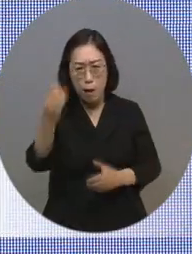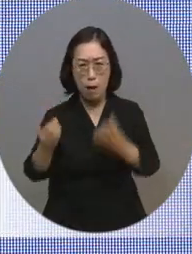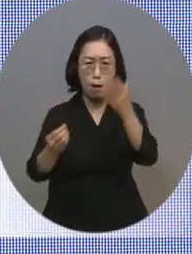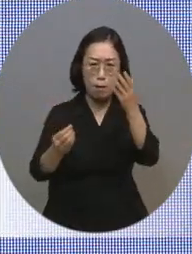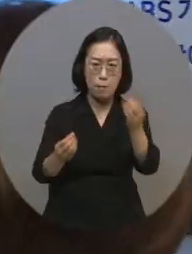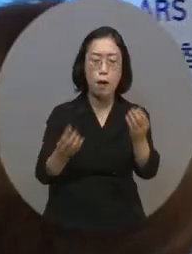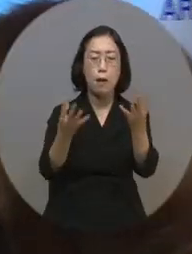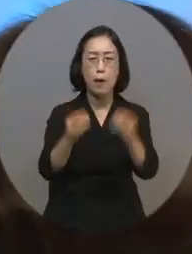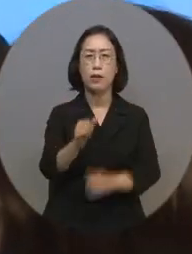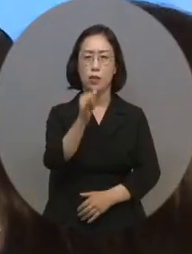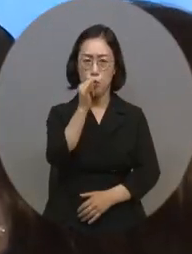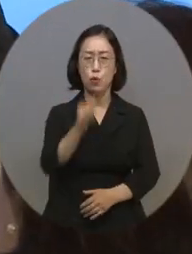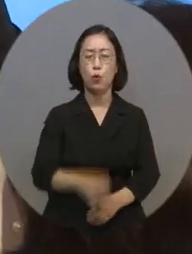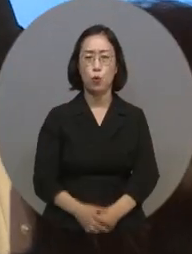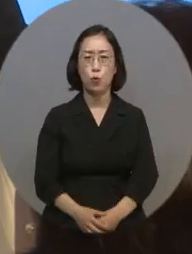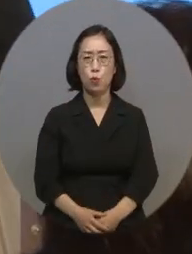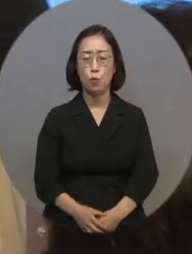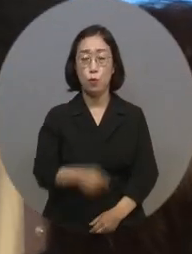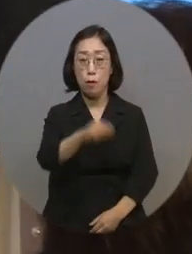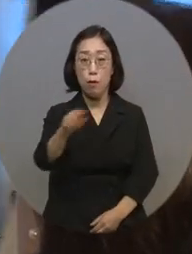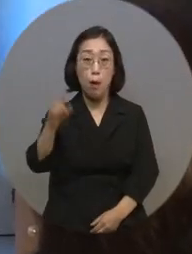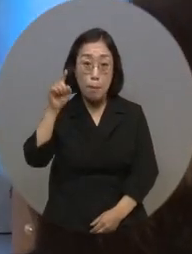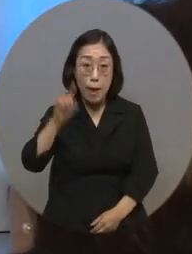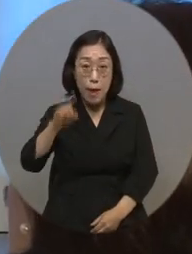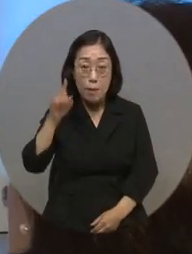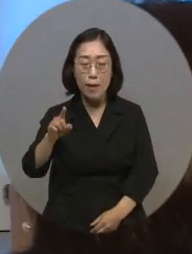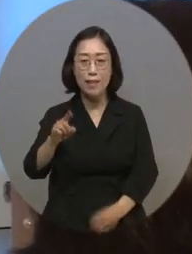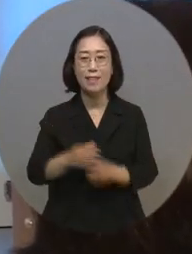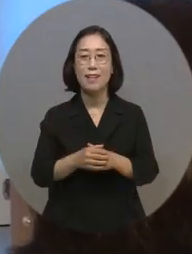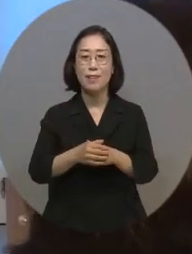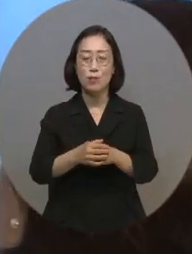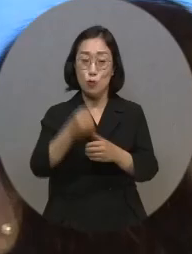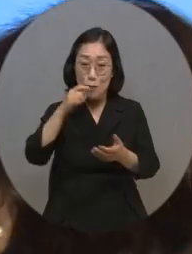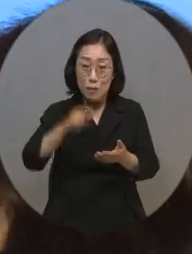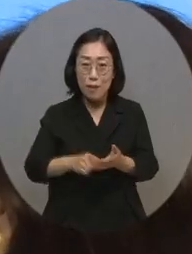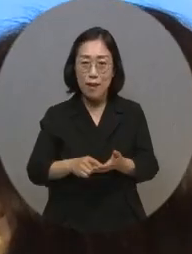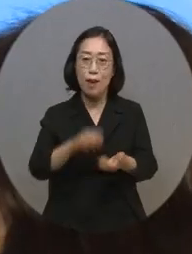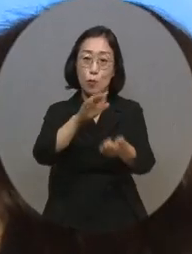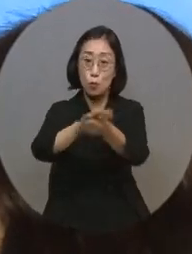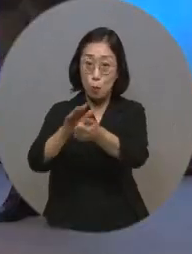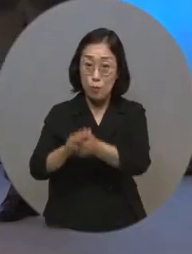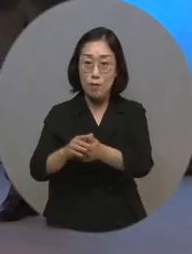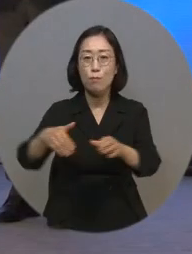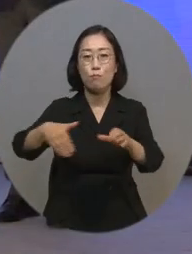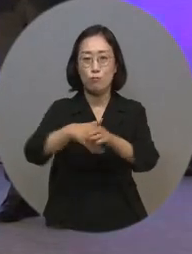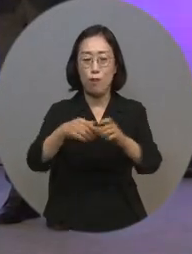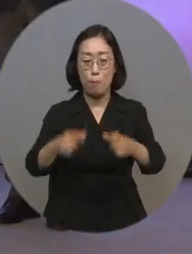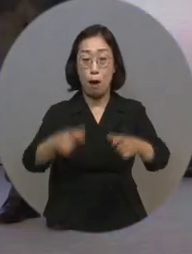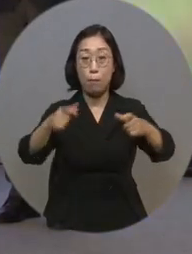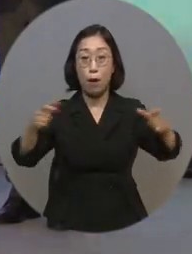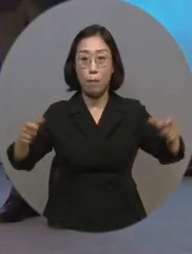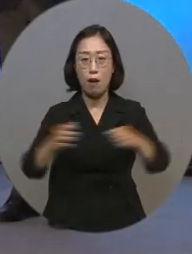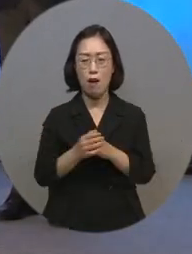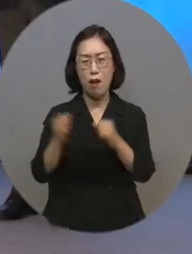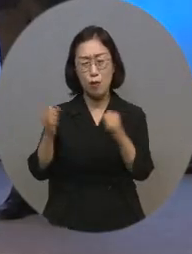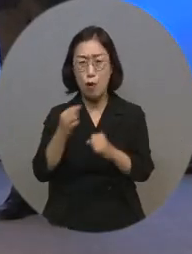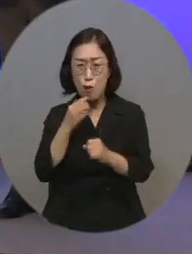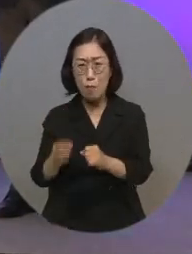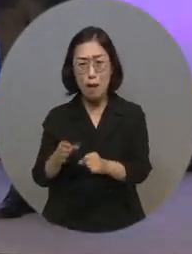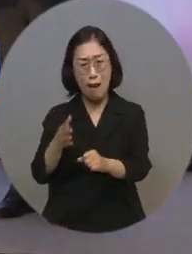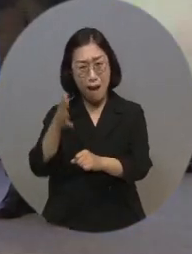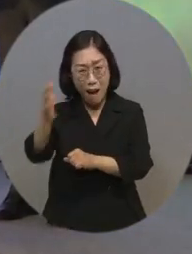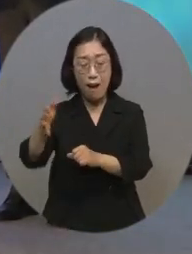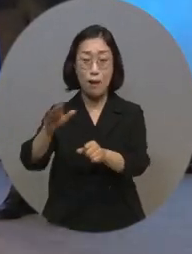볼 수가 있습니다. 일상 속에서 쉽게 나눔에 참여할 수 있는 기부 문화가 확산되어 연말연시에 집중돼 있는